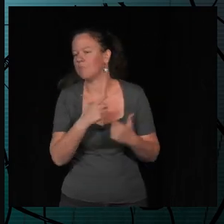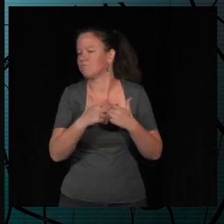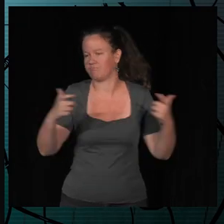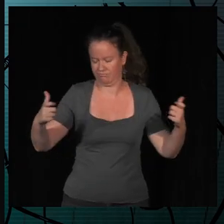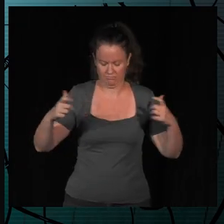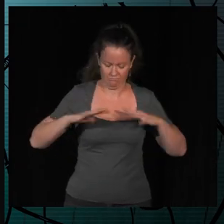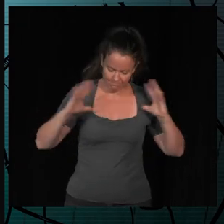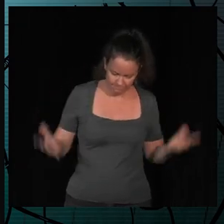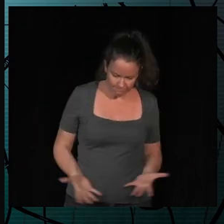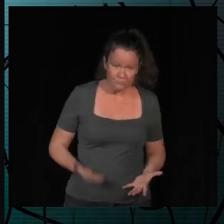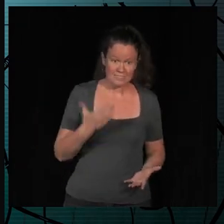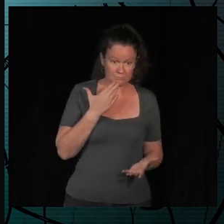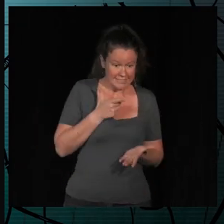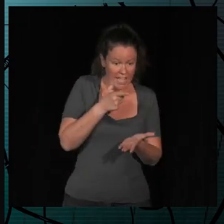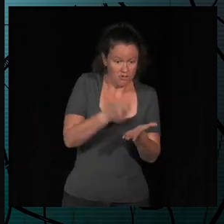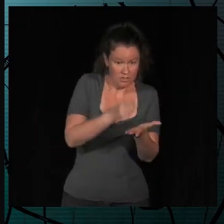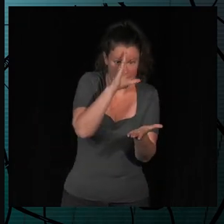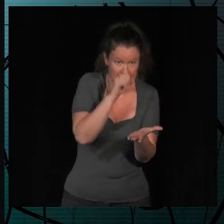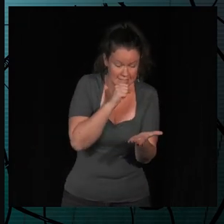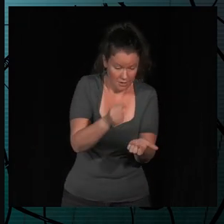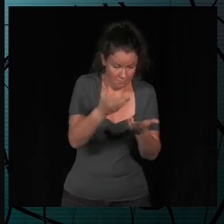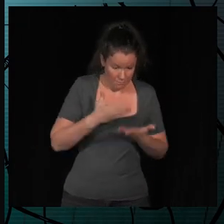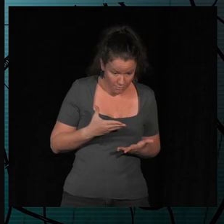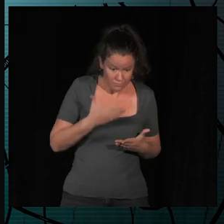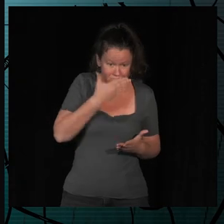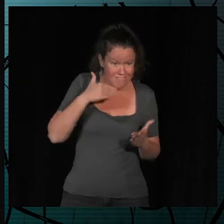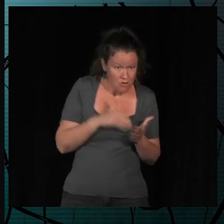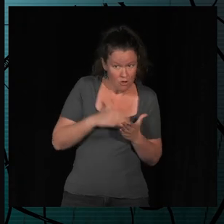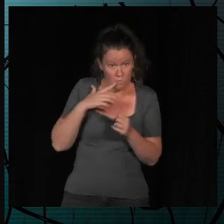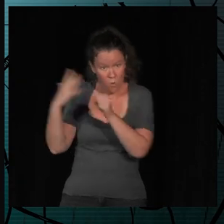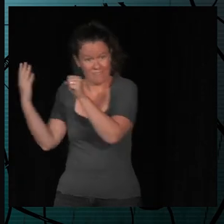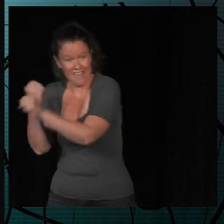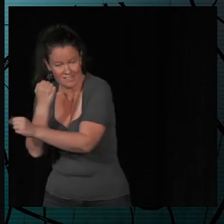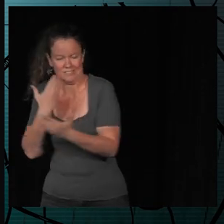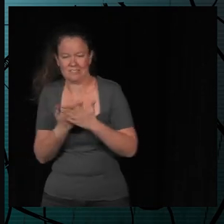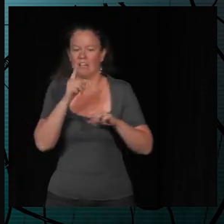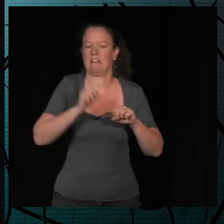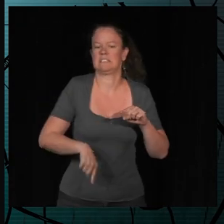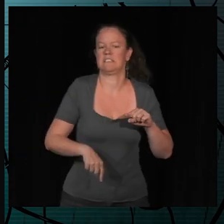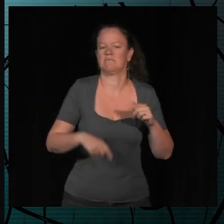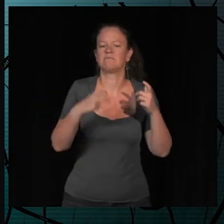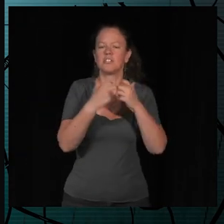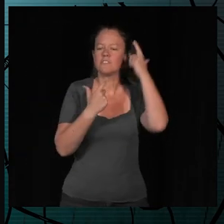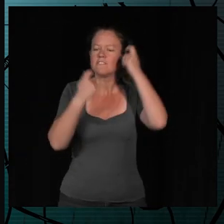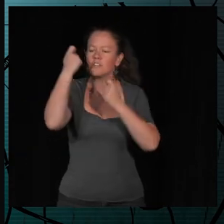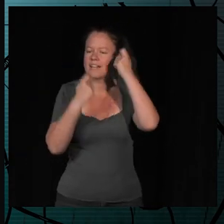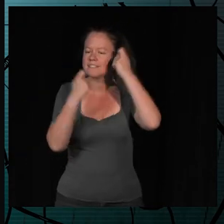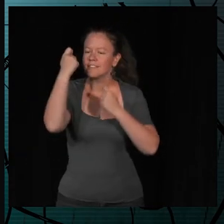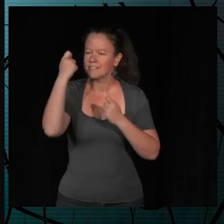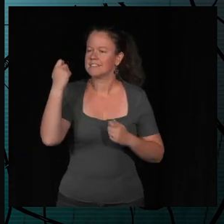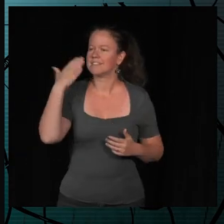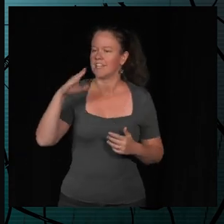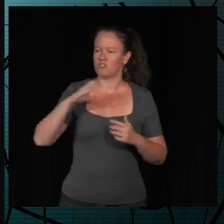qui suffit déjà à nous mettre dans une posture de je veux y aller le très bon exemple de de fortnite c'est les passes les